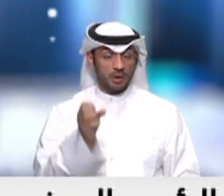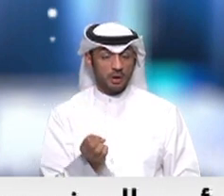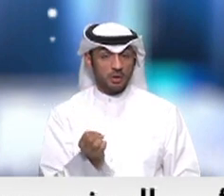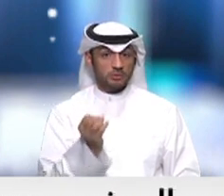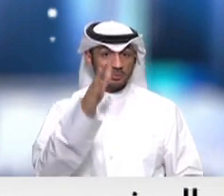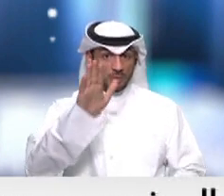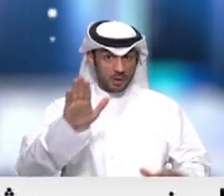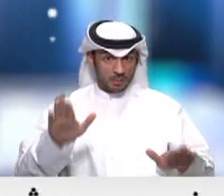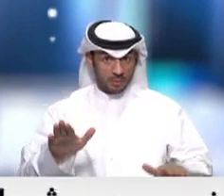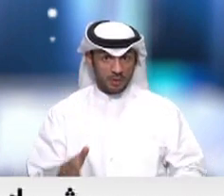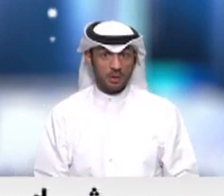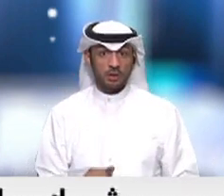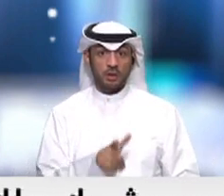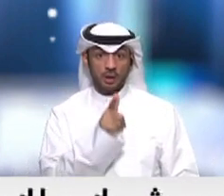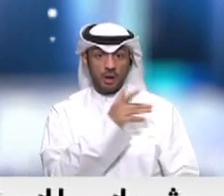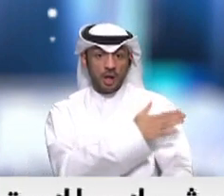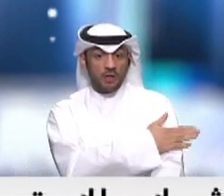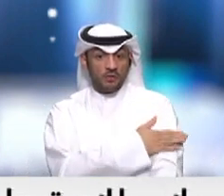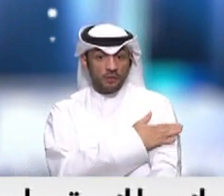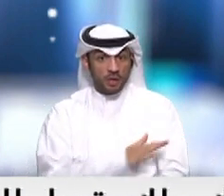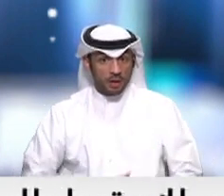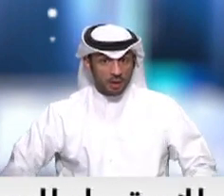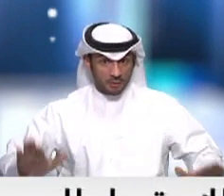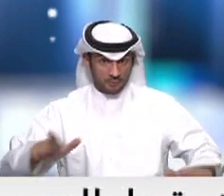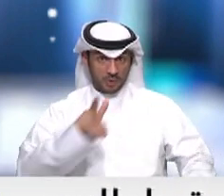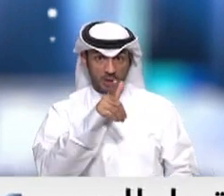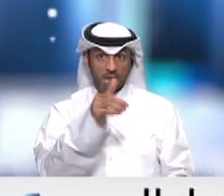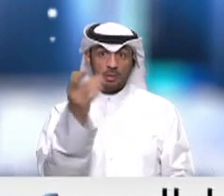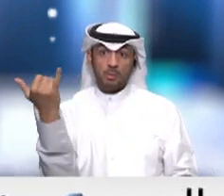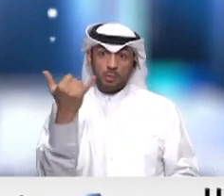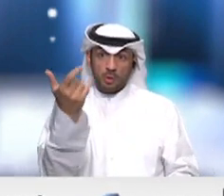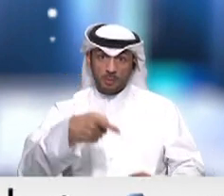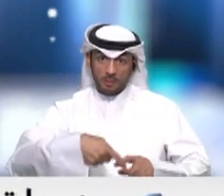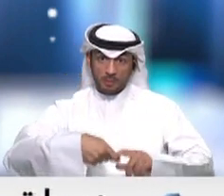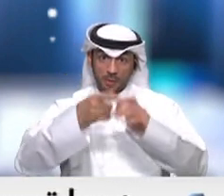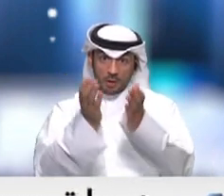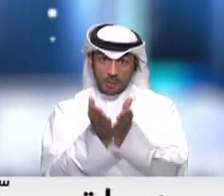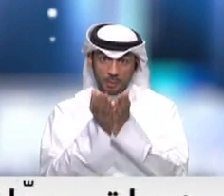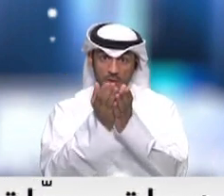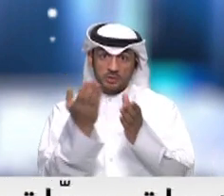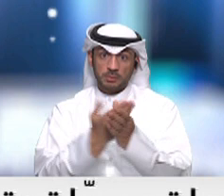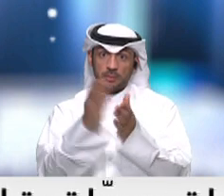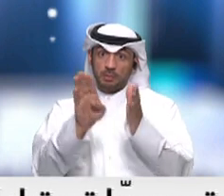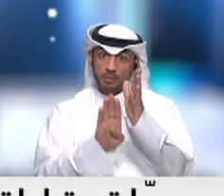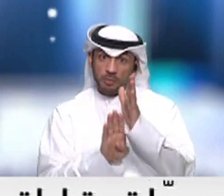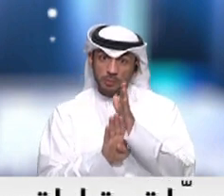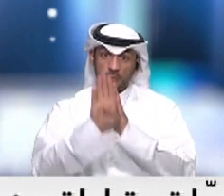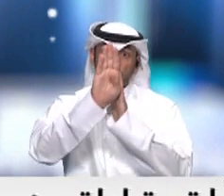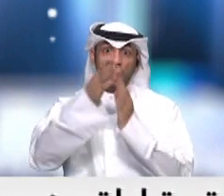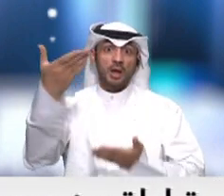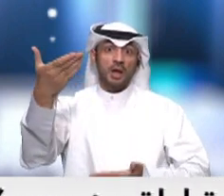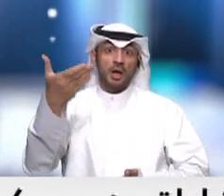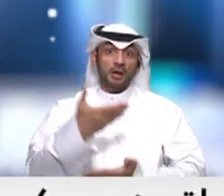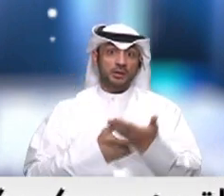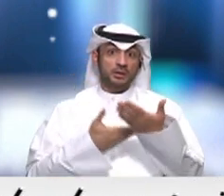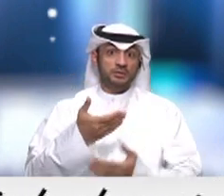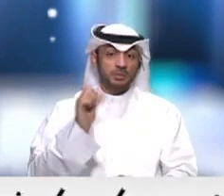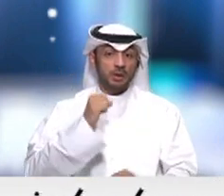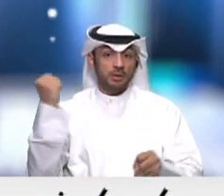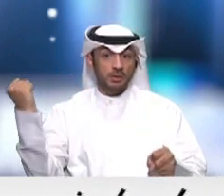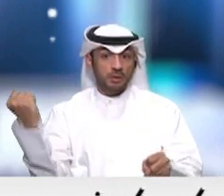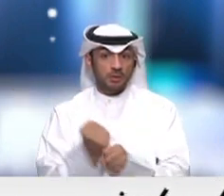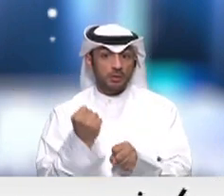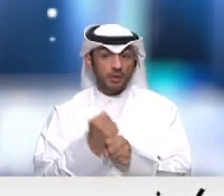المؤسسة، حيث نوهت بأهمية الموانئ في تعزيز الاقتصاد، مثمنة جهود كل العاملين في